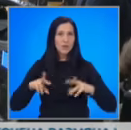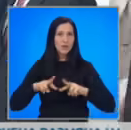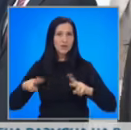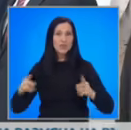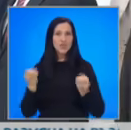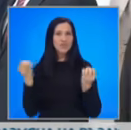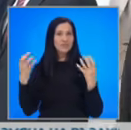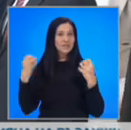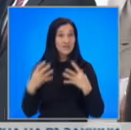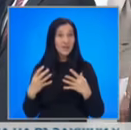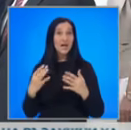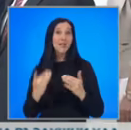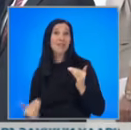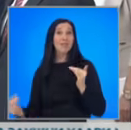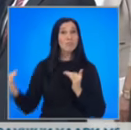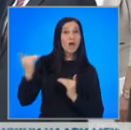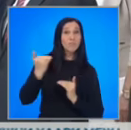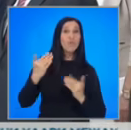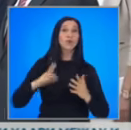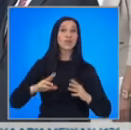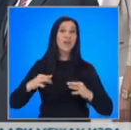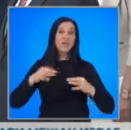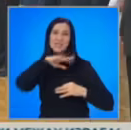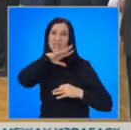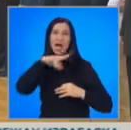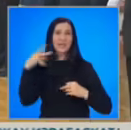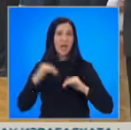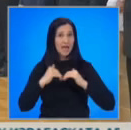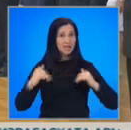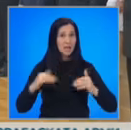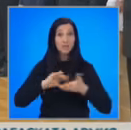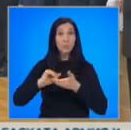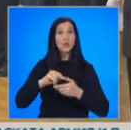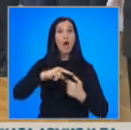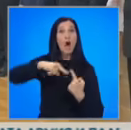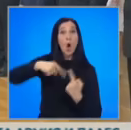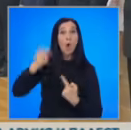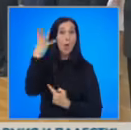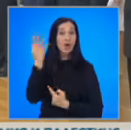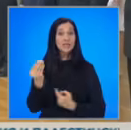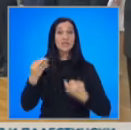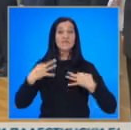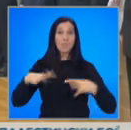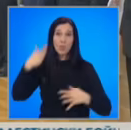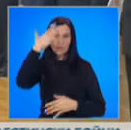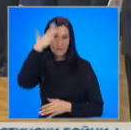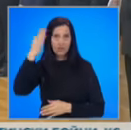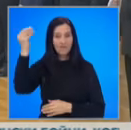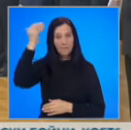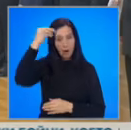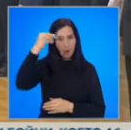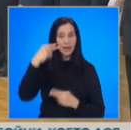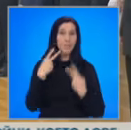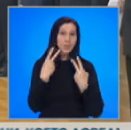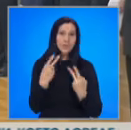различни цветове да надмогнат увехтелите разделения и да се обединят около каузата за свободна и справедлива България.